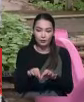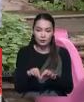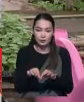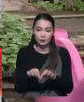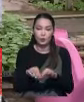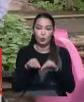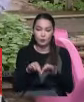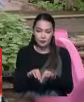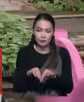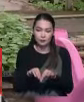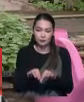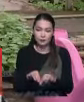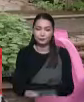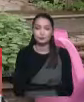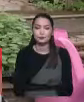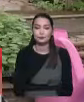отырғызамыз.